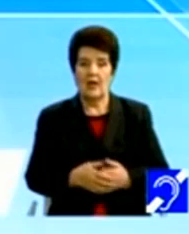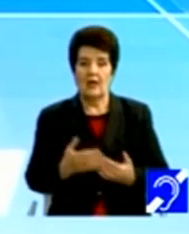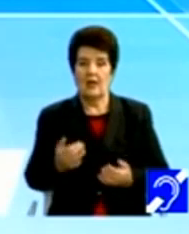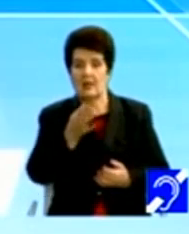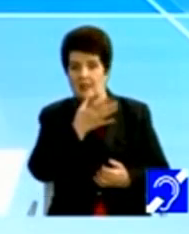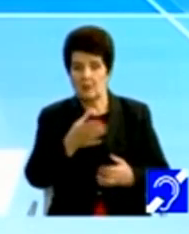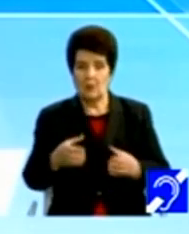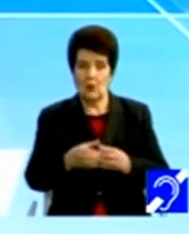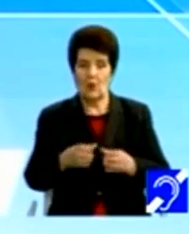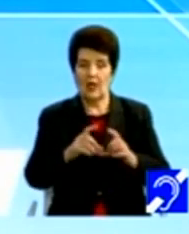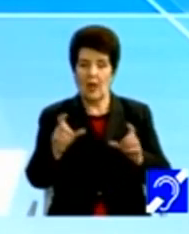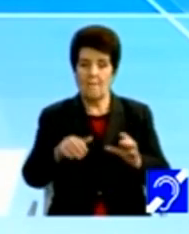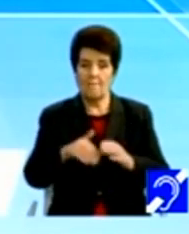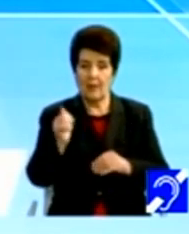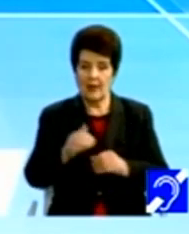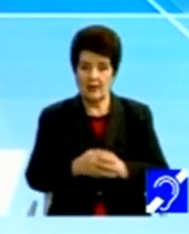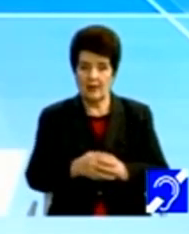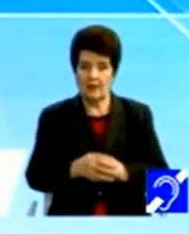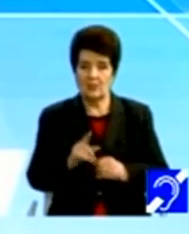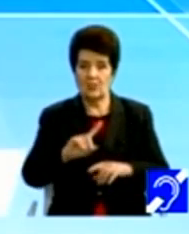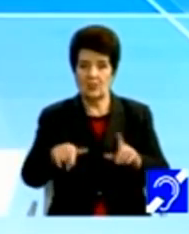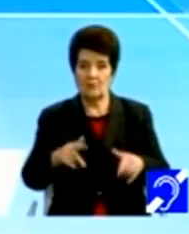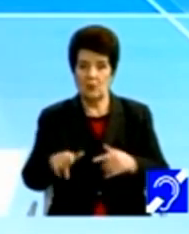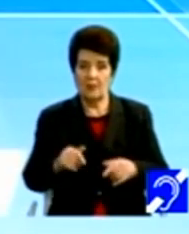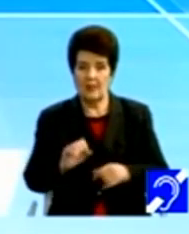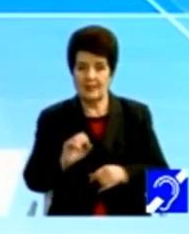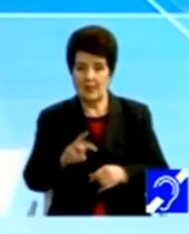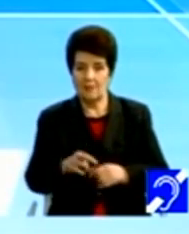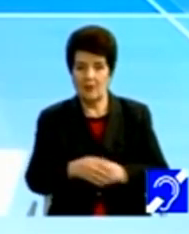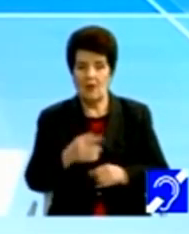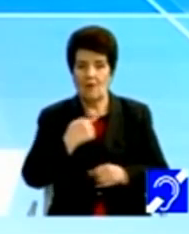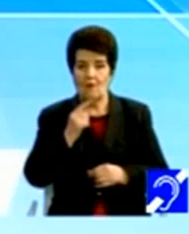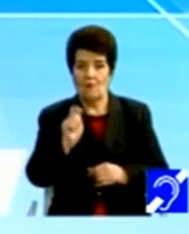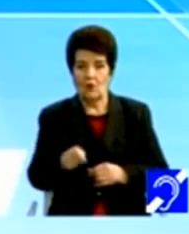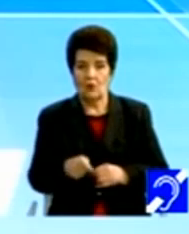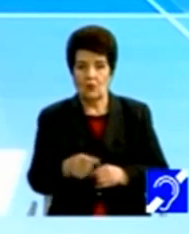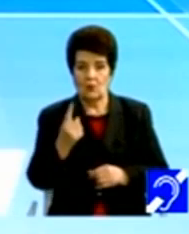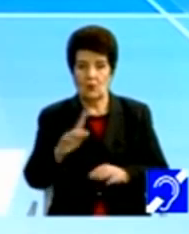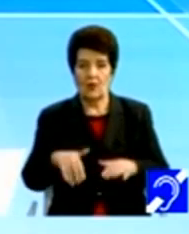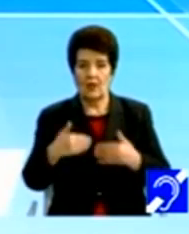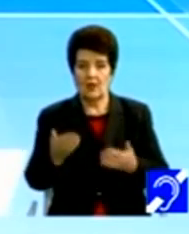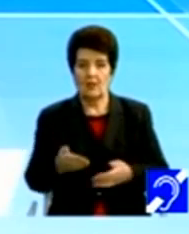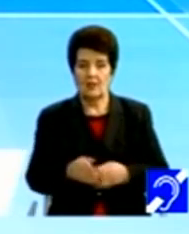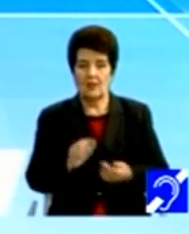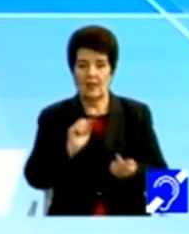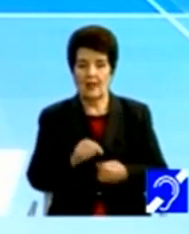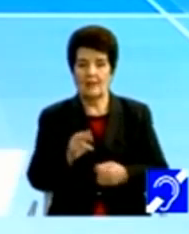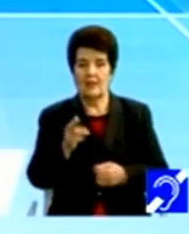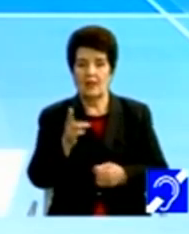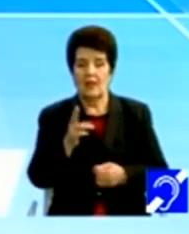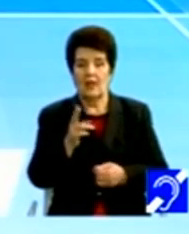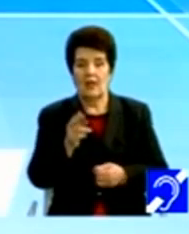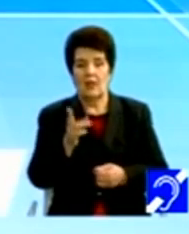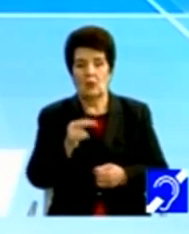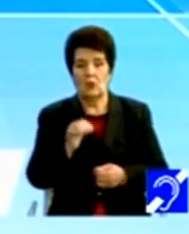timpul campaniei și înainte de asta și să ne mobilizăm. Noi vom da votul pentru un candidat anti-Dodon, pro-România și